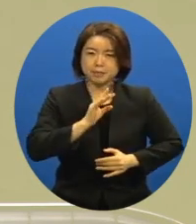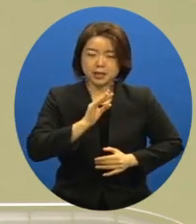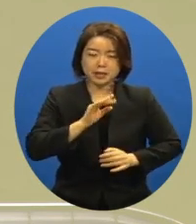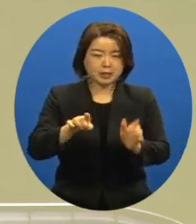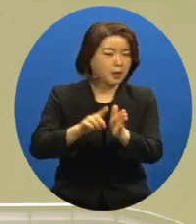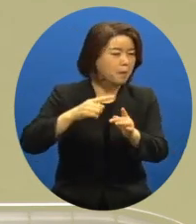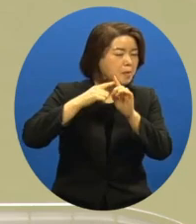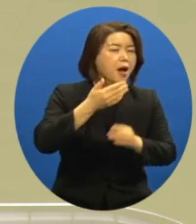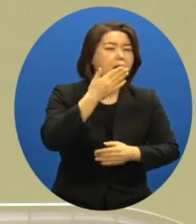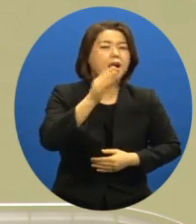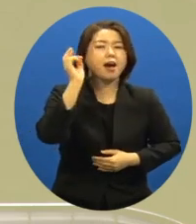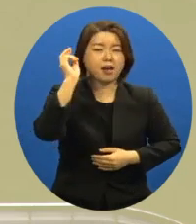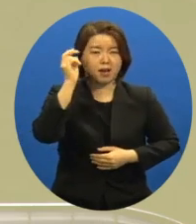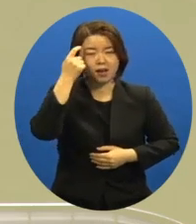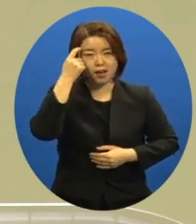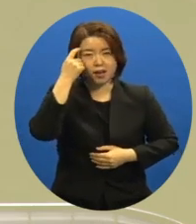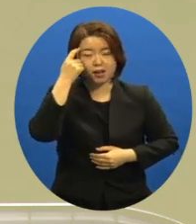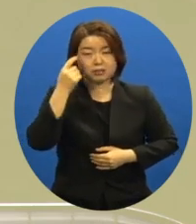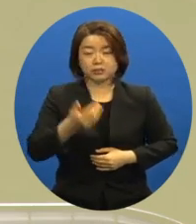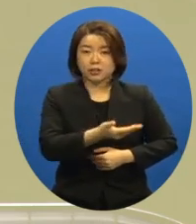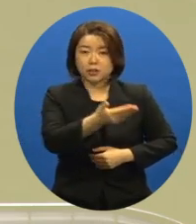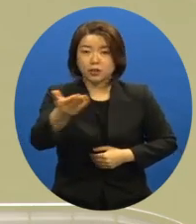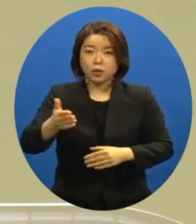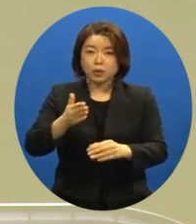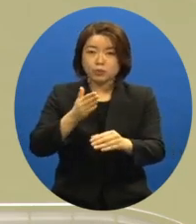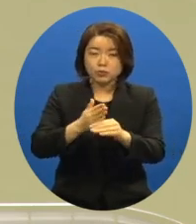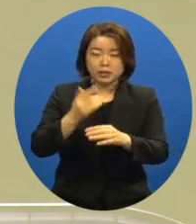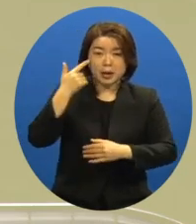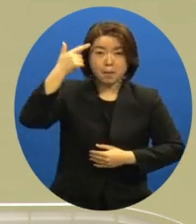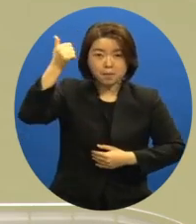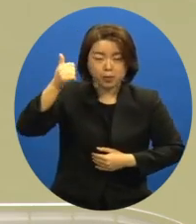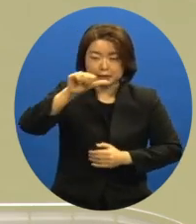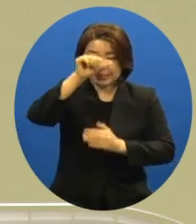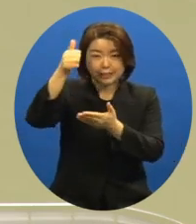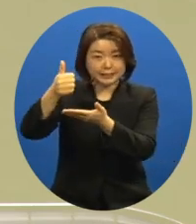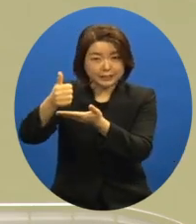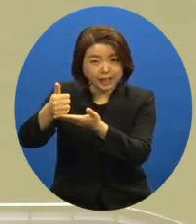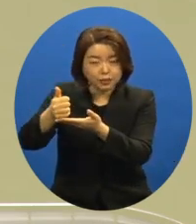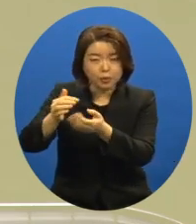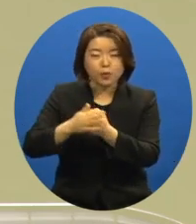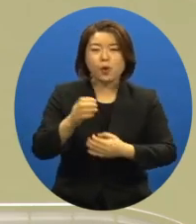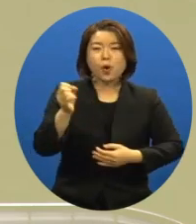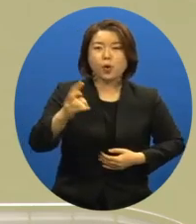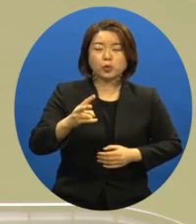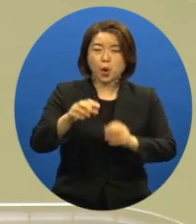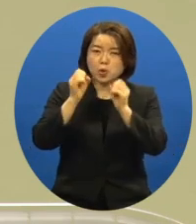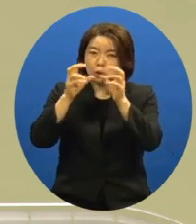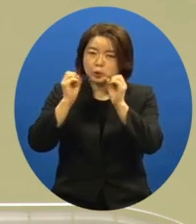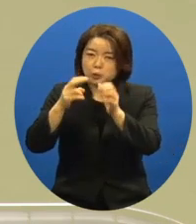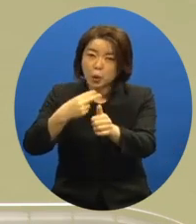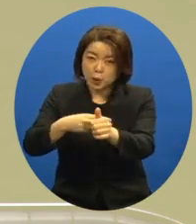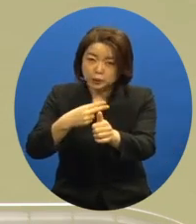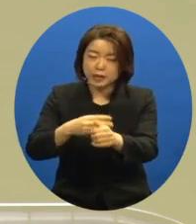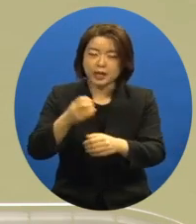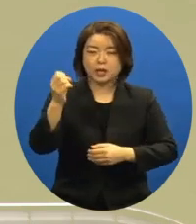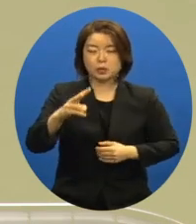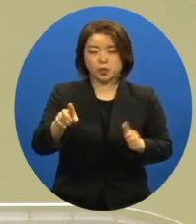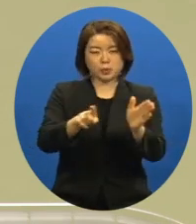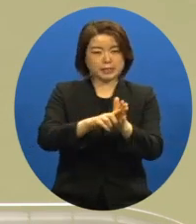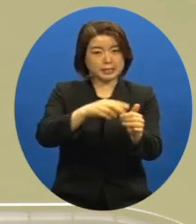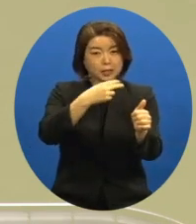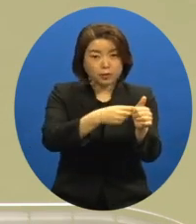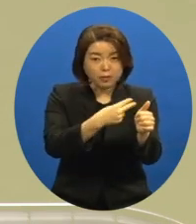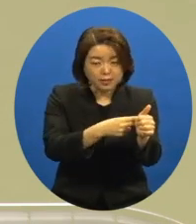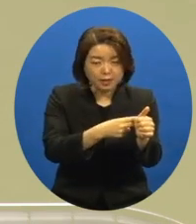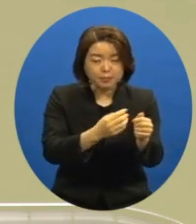알았습니다. 여러분들 중에도 목사나 장로 또는 선교사 또는 신학교